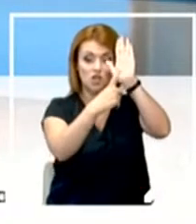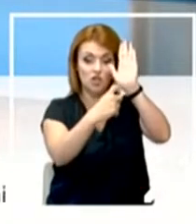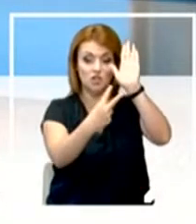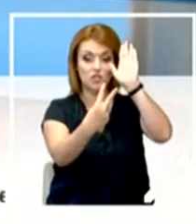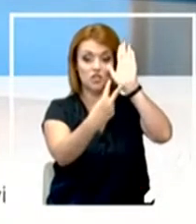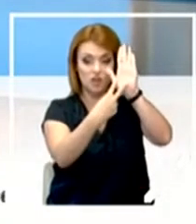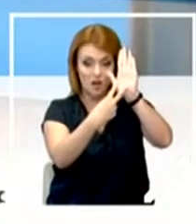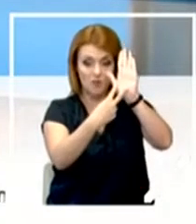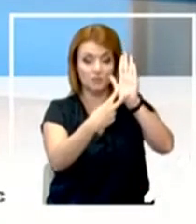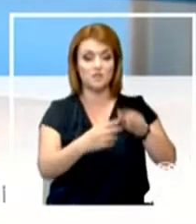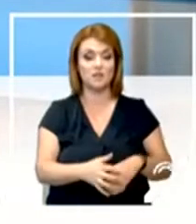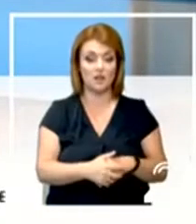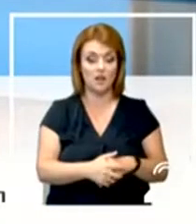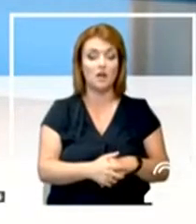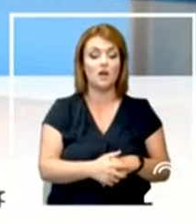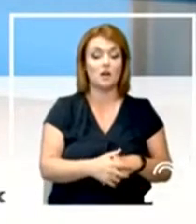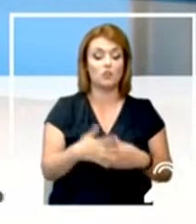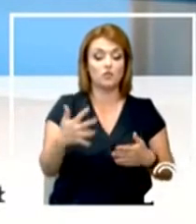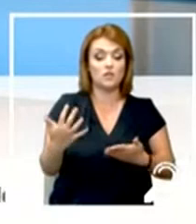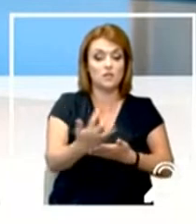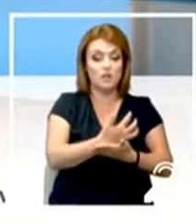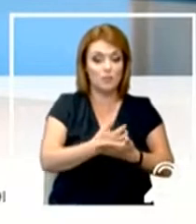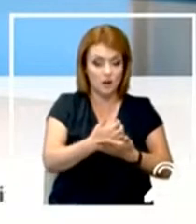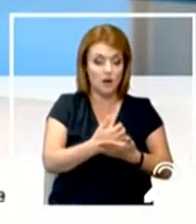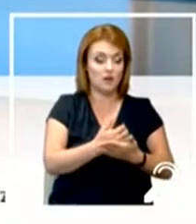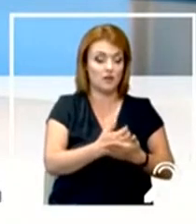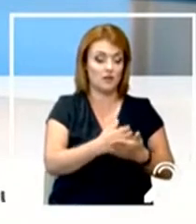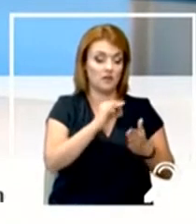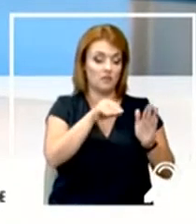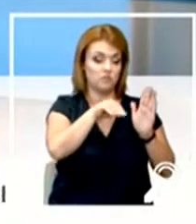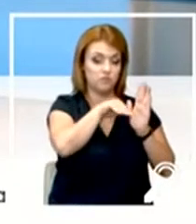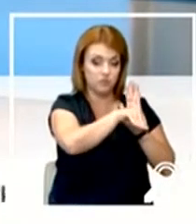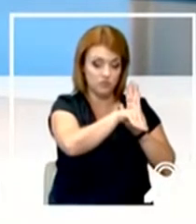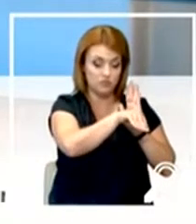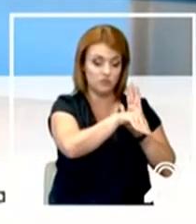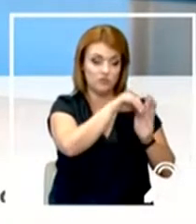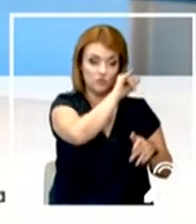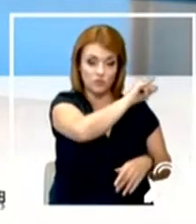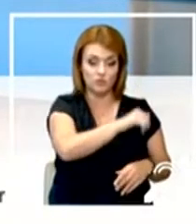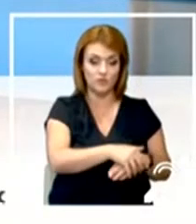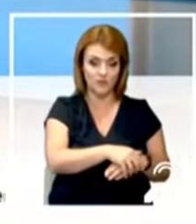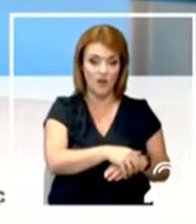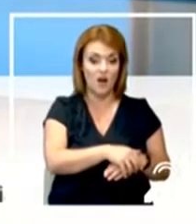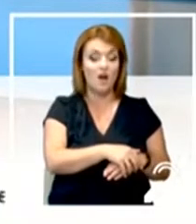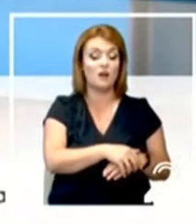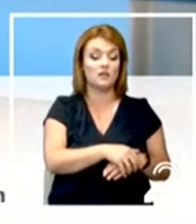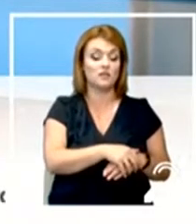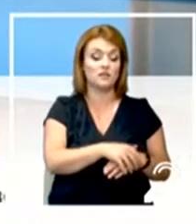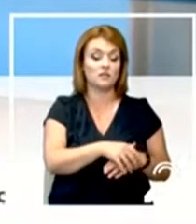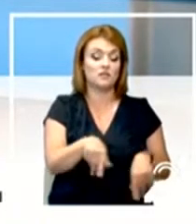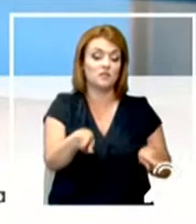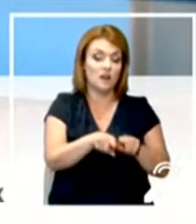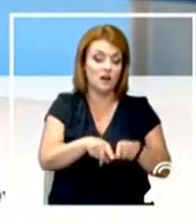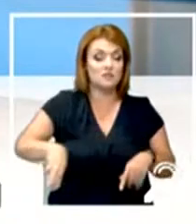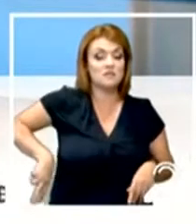într-un depozit în luna februarie, când Rusia a invadat Ucraina, în ceea ce pare a fi un gest de solidaritate cu poporul